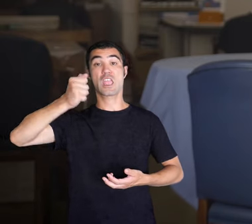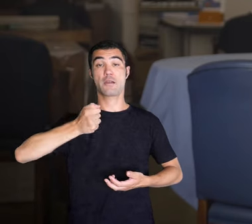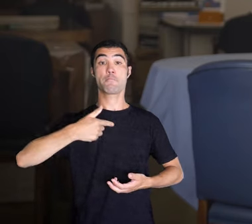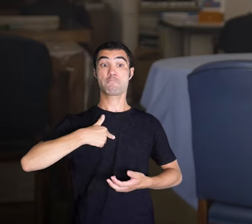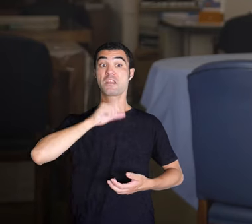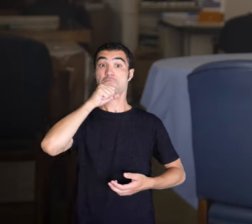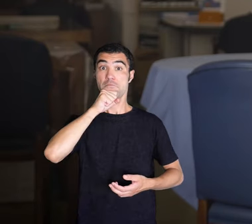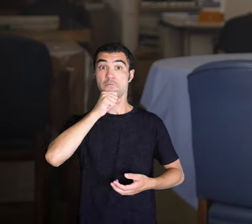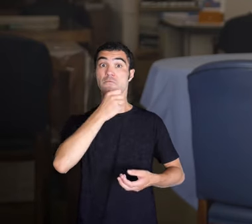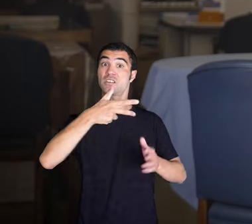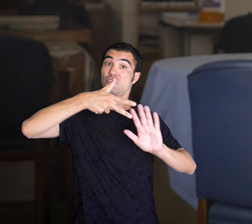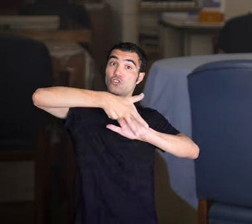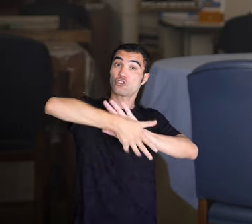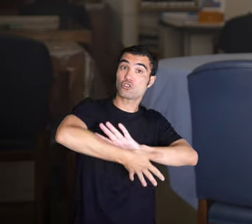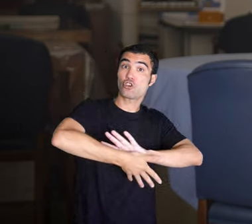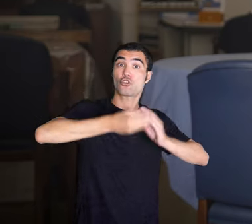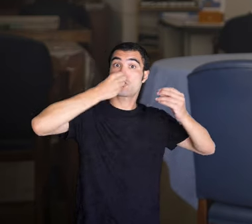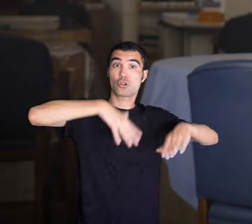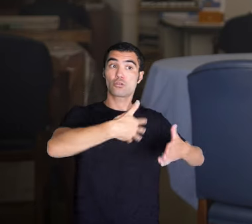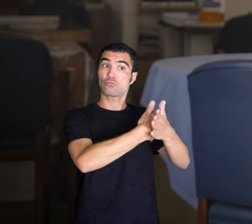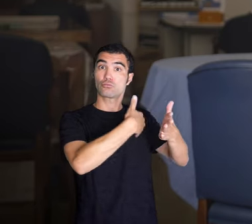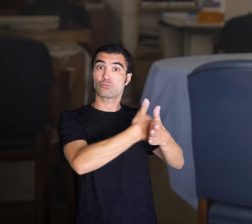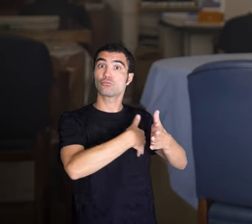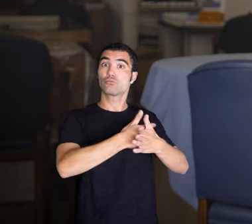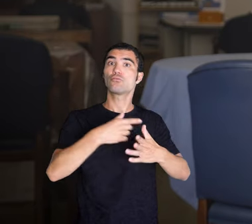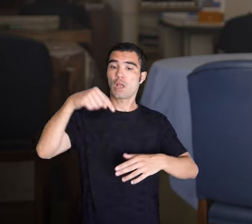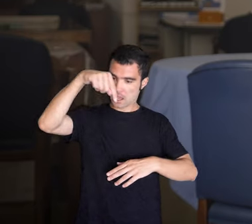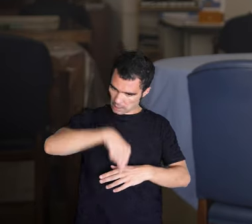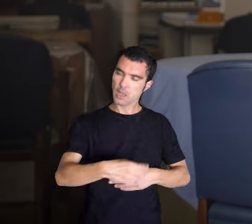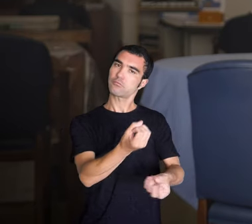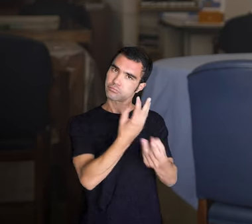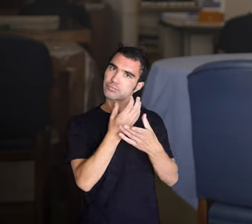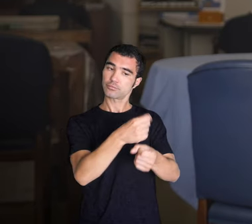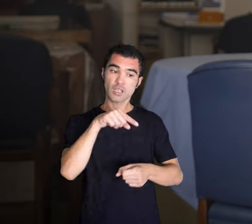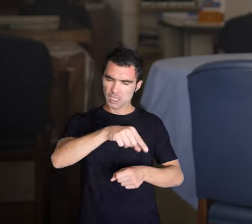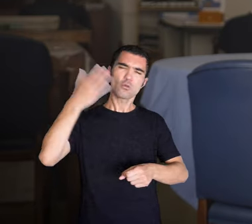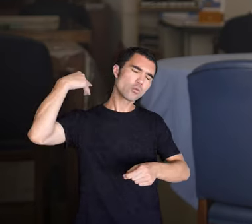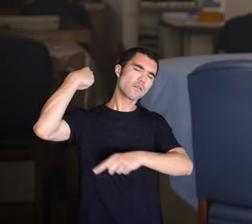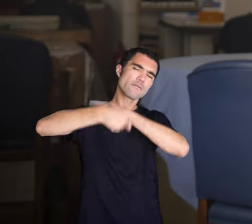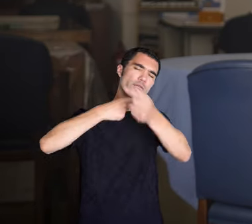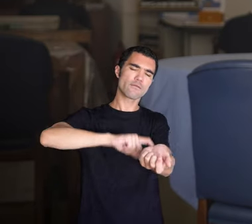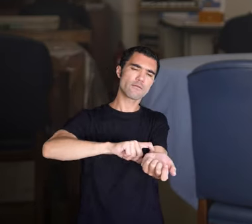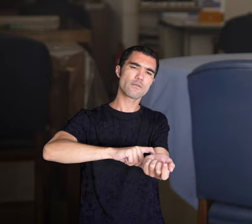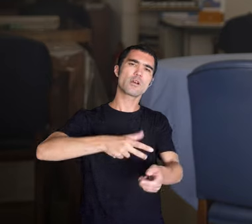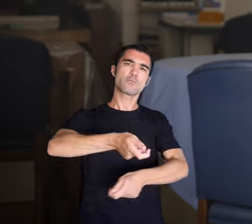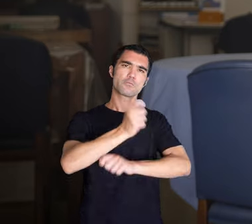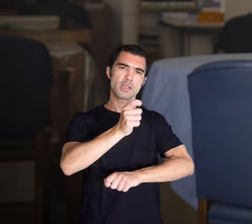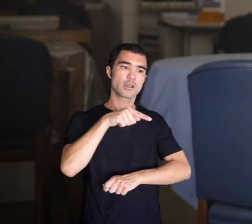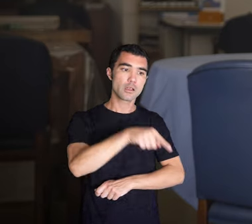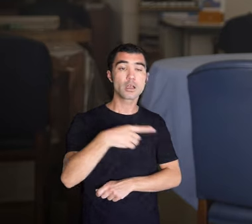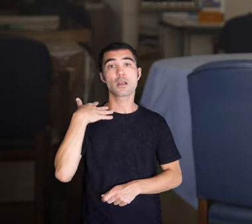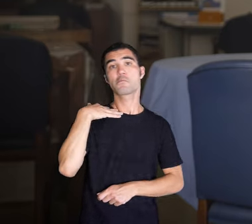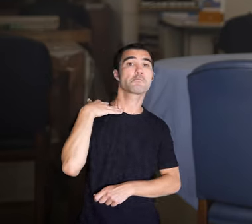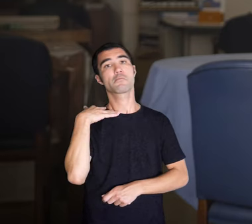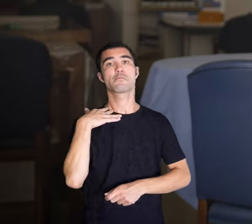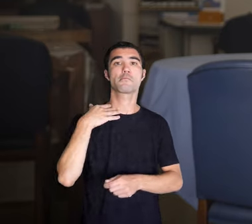L'història del meu predí, ja la conec de quan va venir aquí, però ell de nit ja venia de família pescadora, perquè el meu predí no era Maunes, el meu